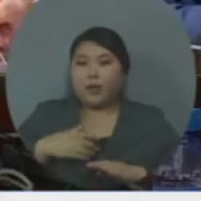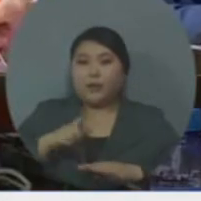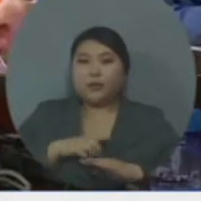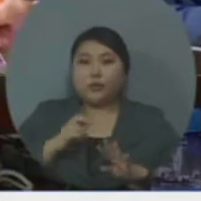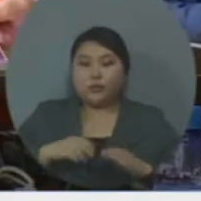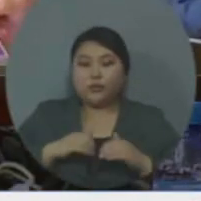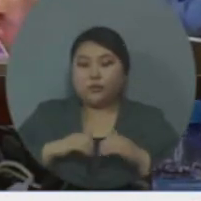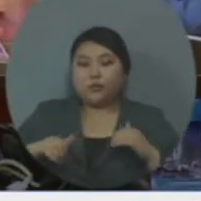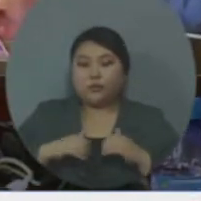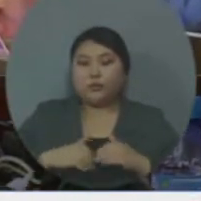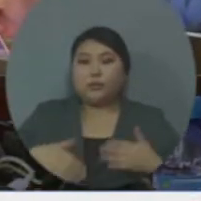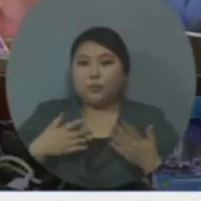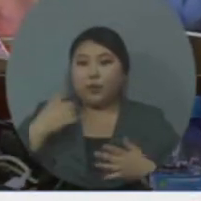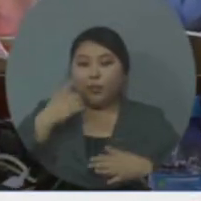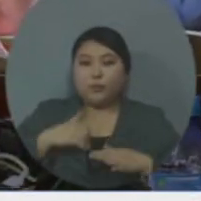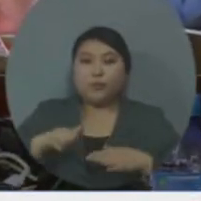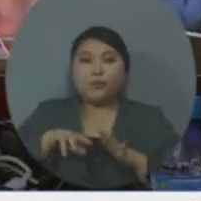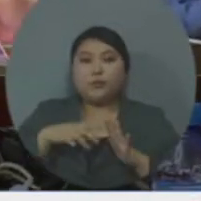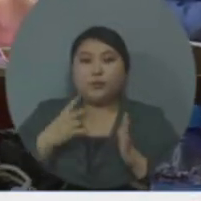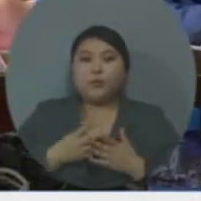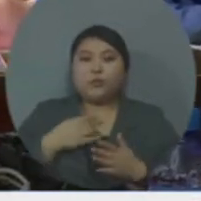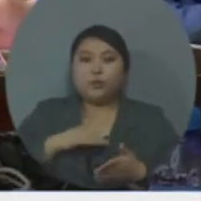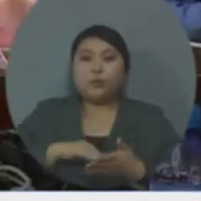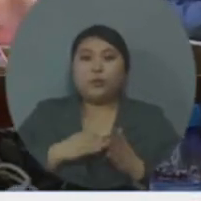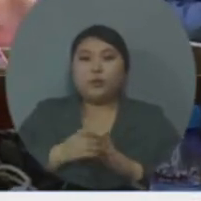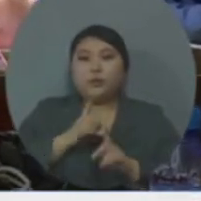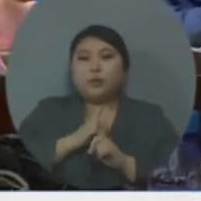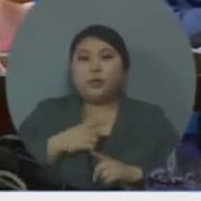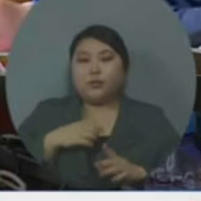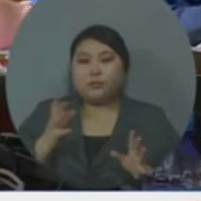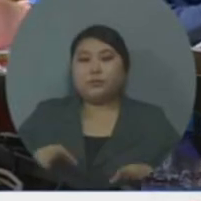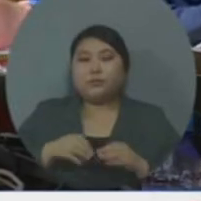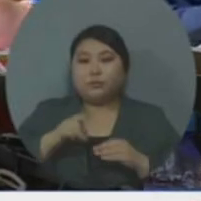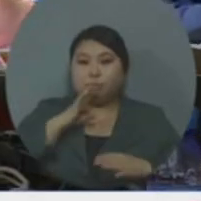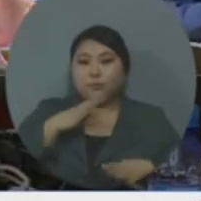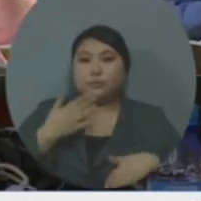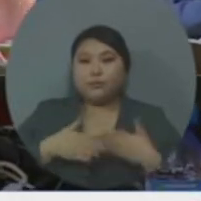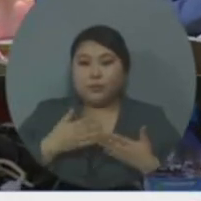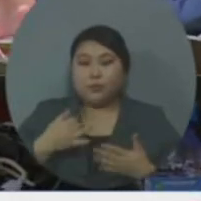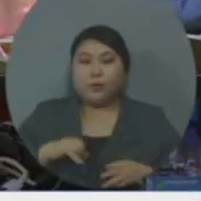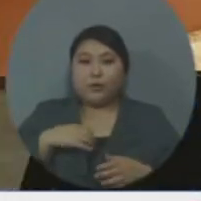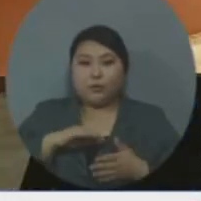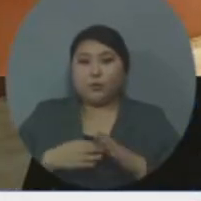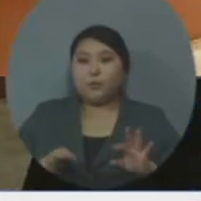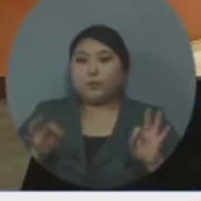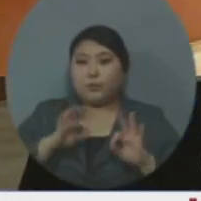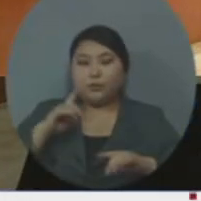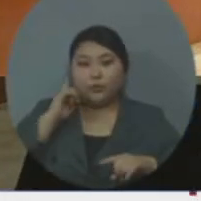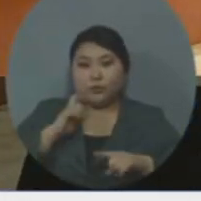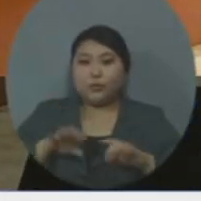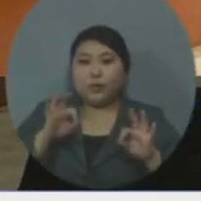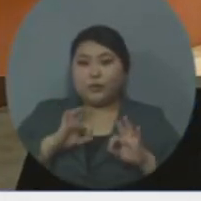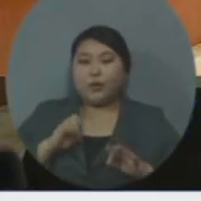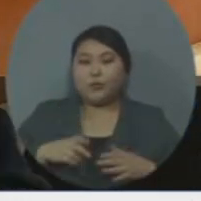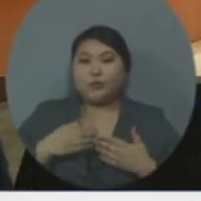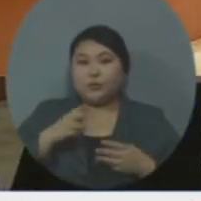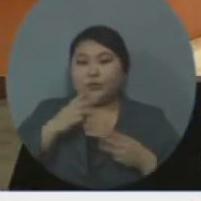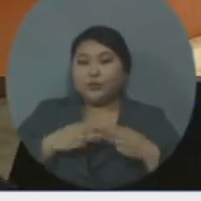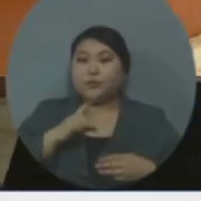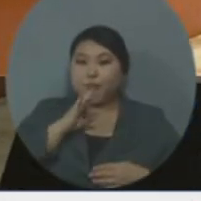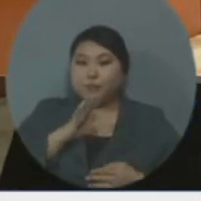ирснийг Монгол Улсын нэгдсэн төлөвлөгөөний дагуу зэгцлэх байдал руу орж байгаам. Ингэснээр төлөвлөлтгүй зориггүй газар олгодог байдал шийдэгдэх юм байна.